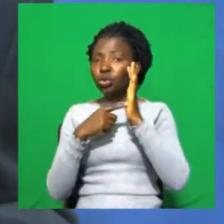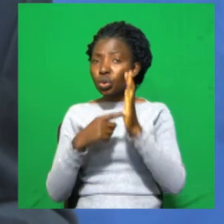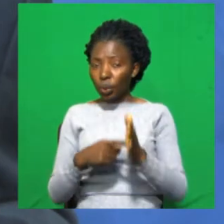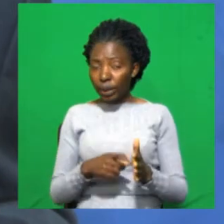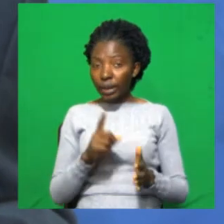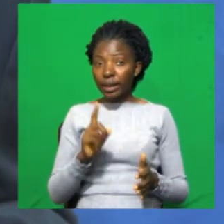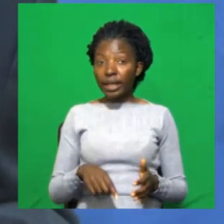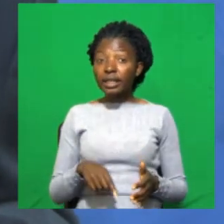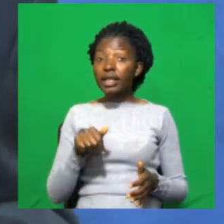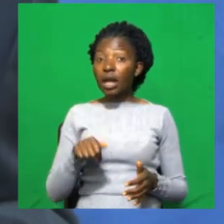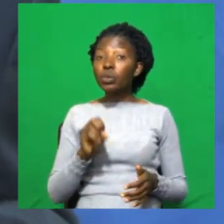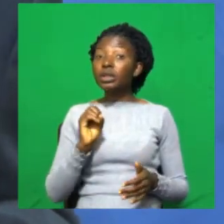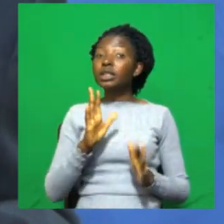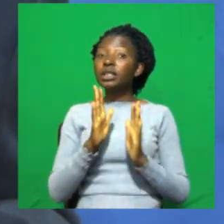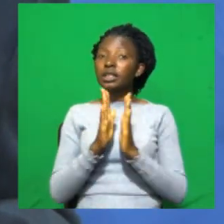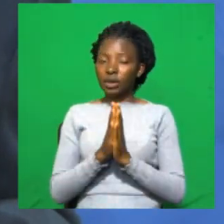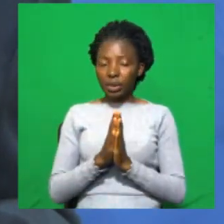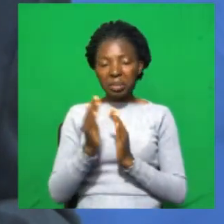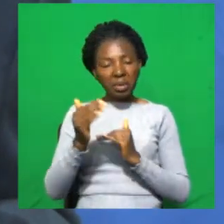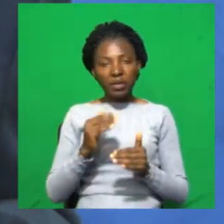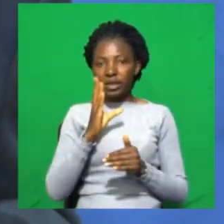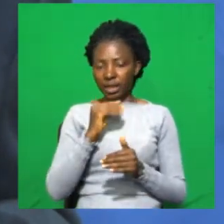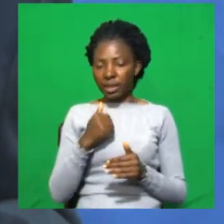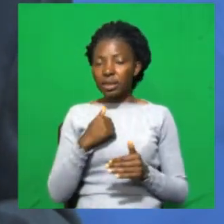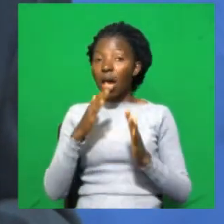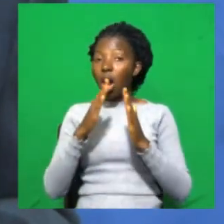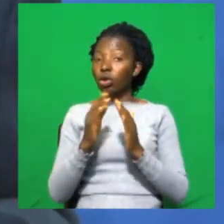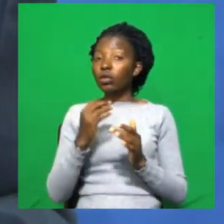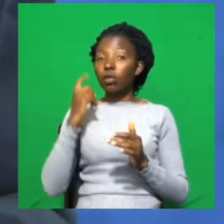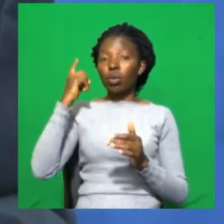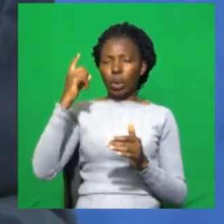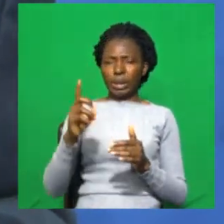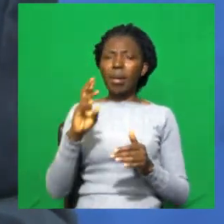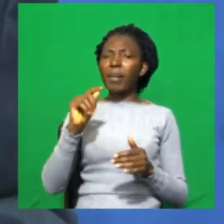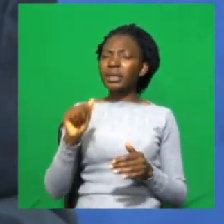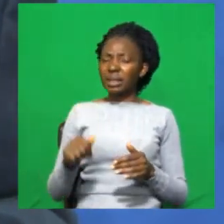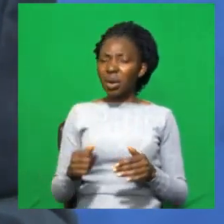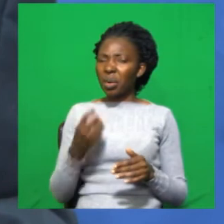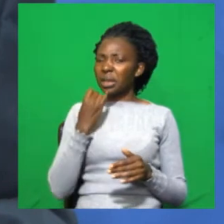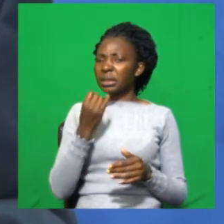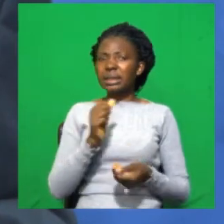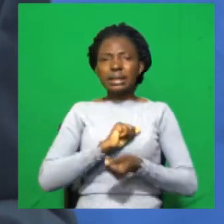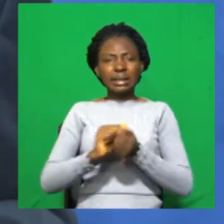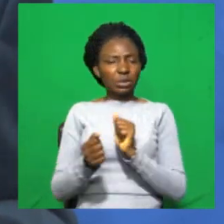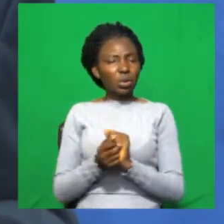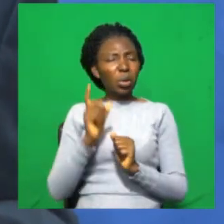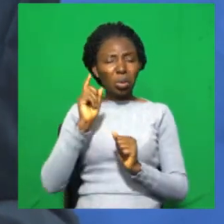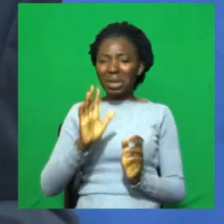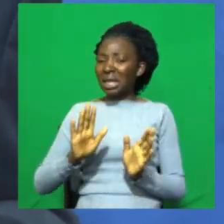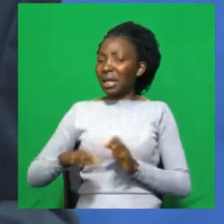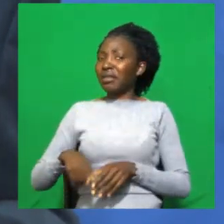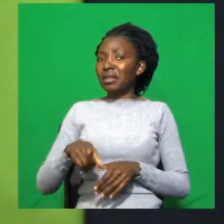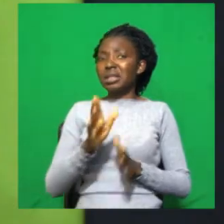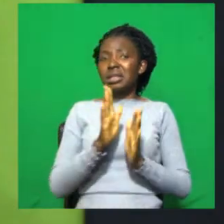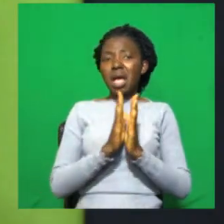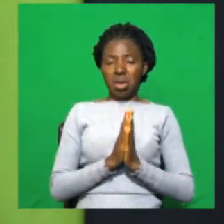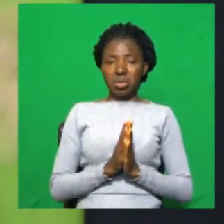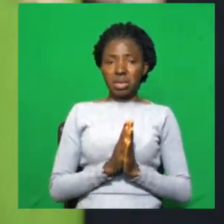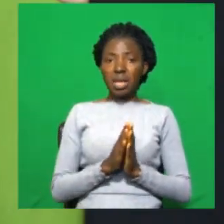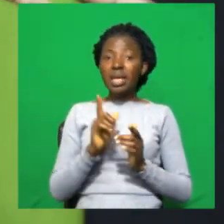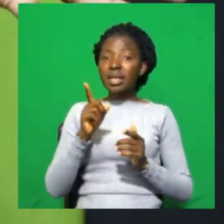kuti temberi yaanga achimboti imba yababa vangu iye zvinezvi Mwari wacho haasisimo,